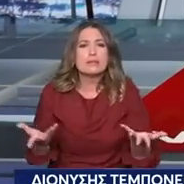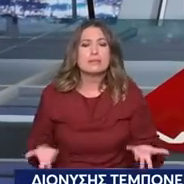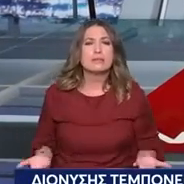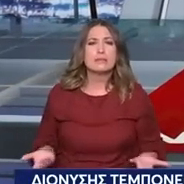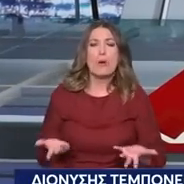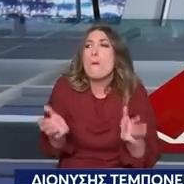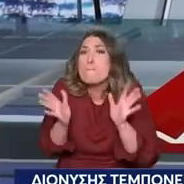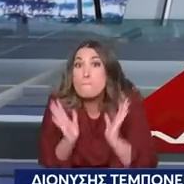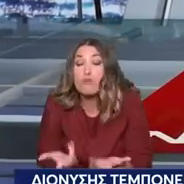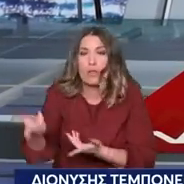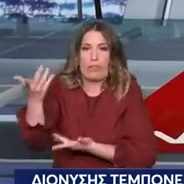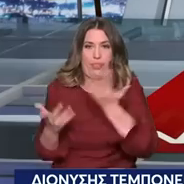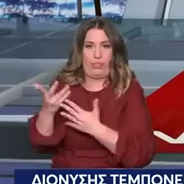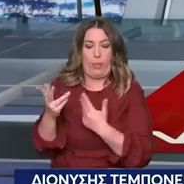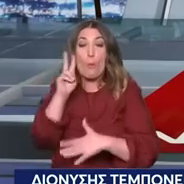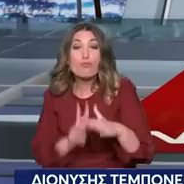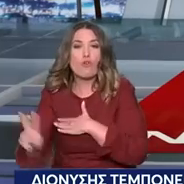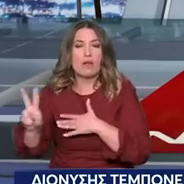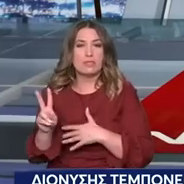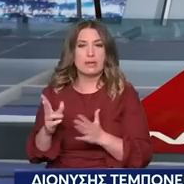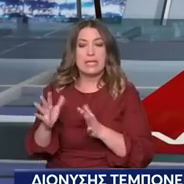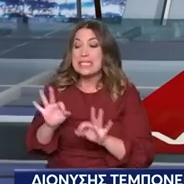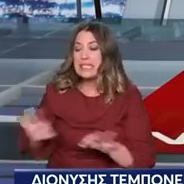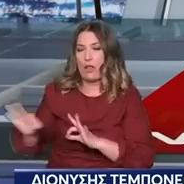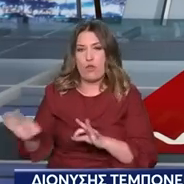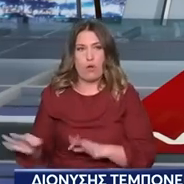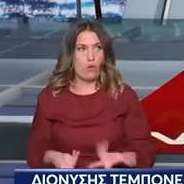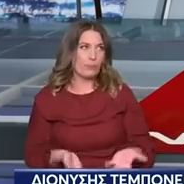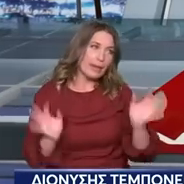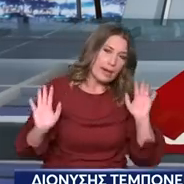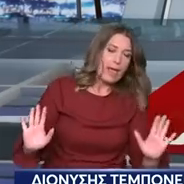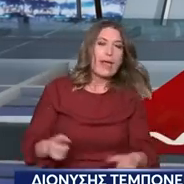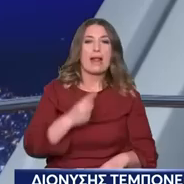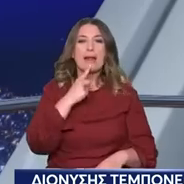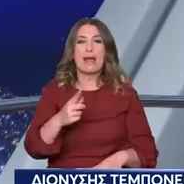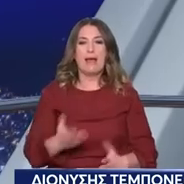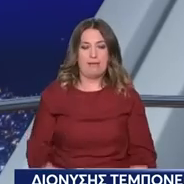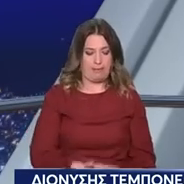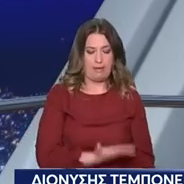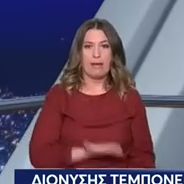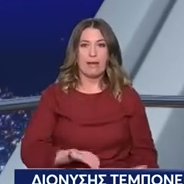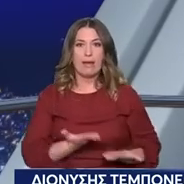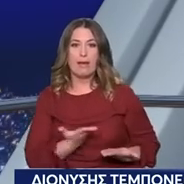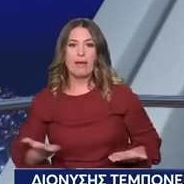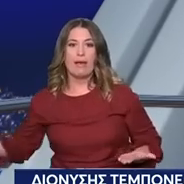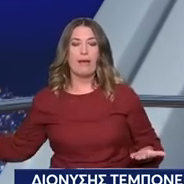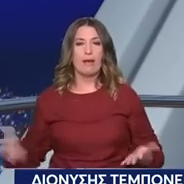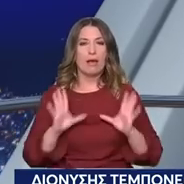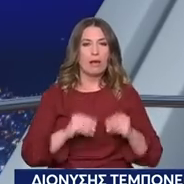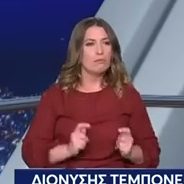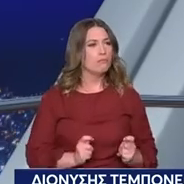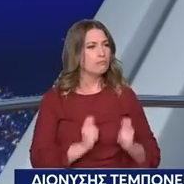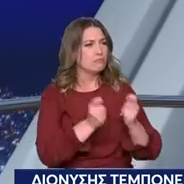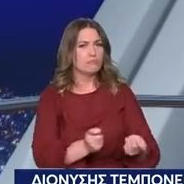επιμένω, κοστολογήστε το. Βάντε στο τραπέζι και περίπου 10-12 δις έχουν φτάσει αυτή τη στιγμή απευθείας αναθέσεων